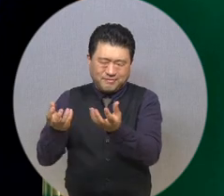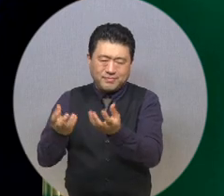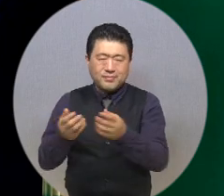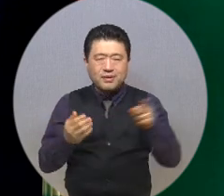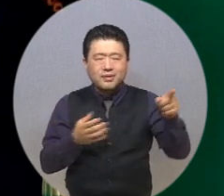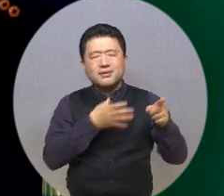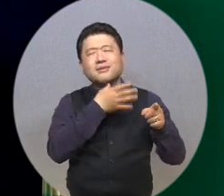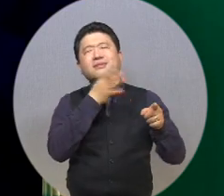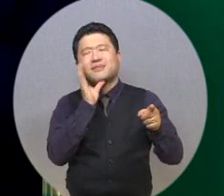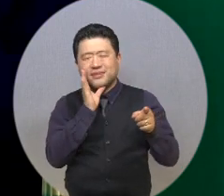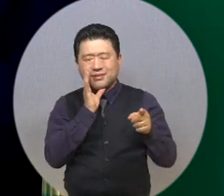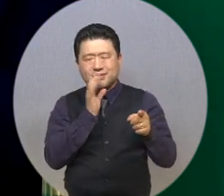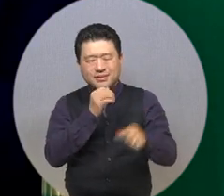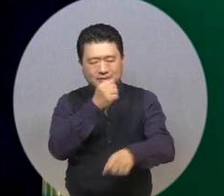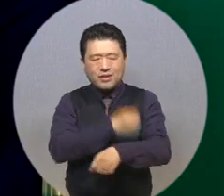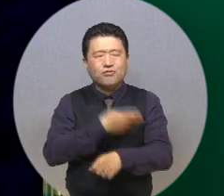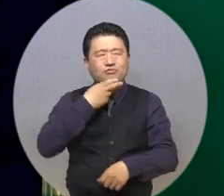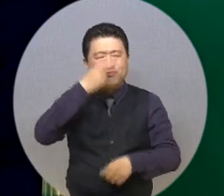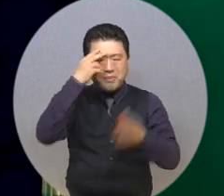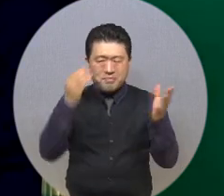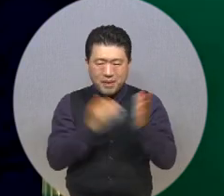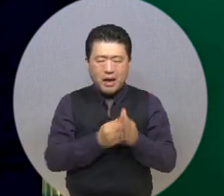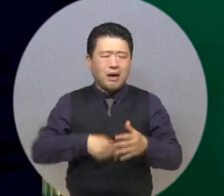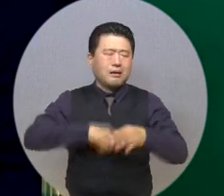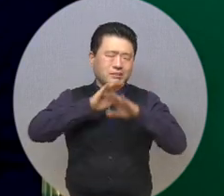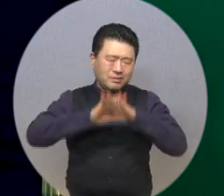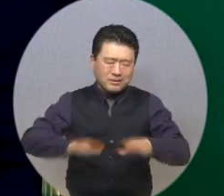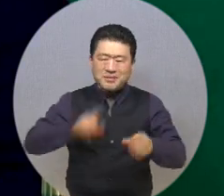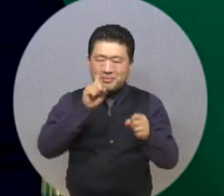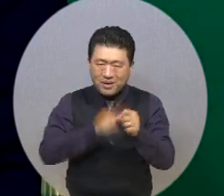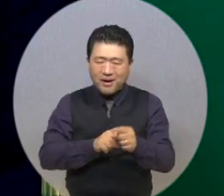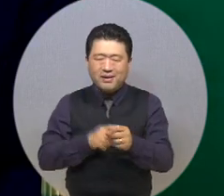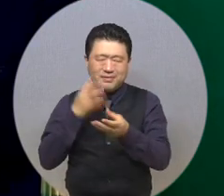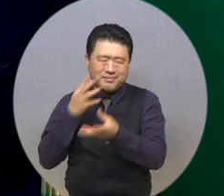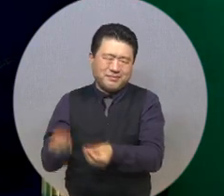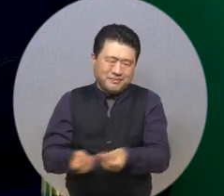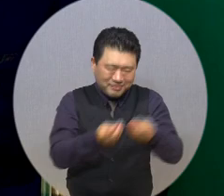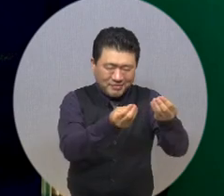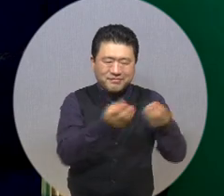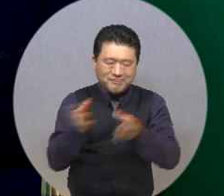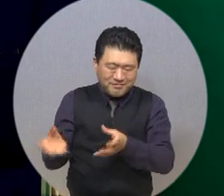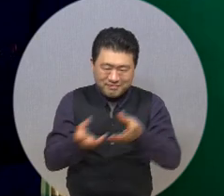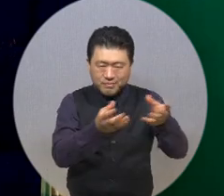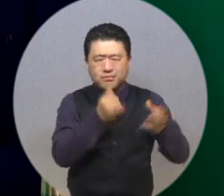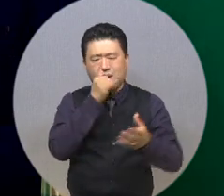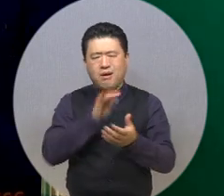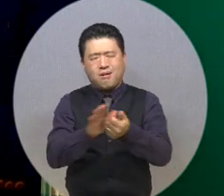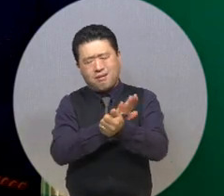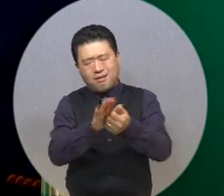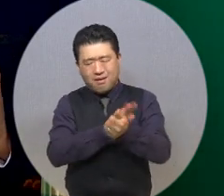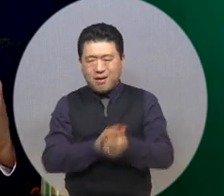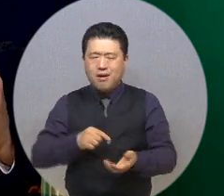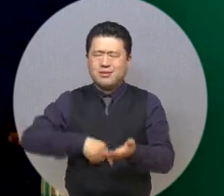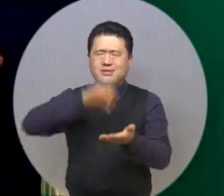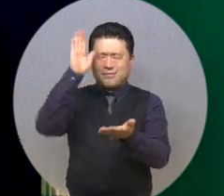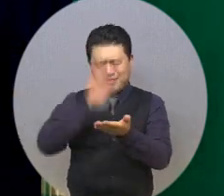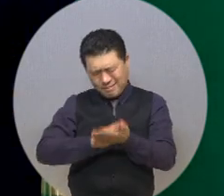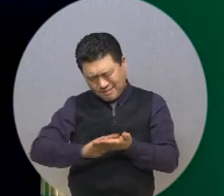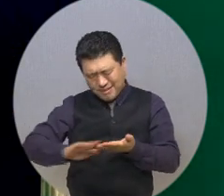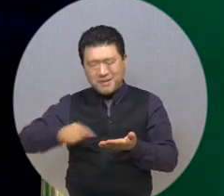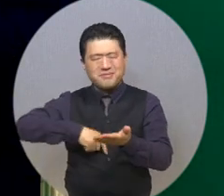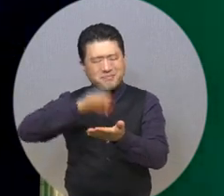어르신들 술 드시고 나면은 그 해장 그리 좋습니다. 승 시원해. 나는 조상님들께